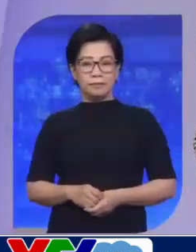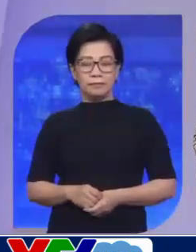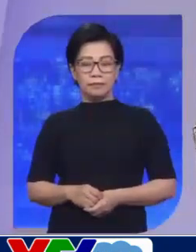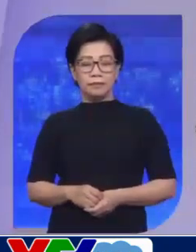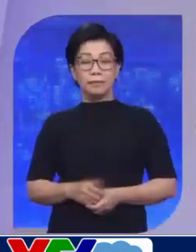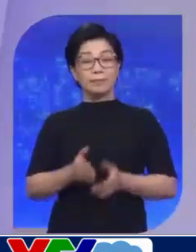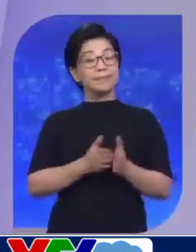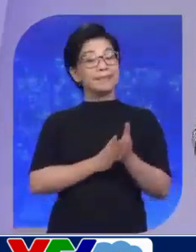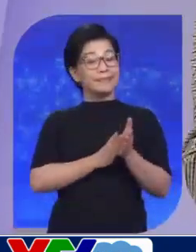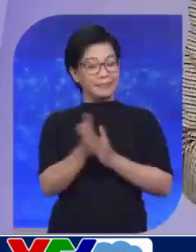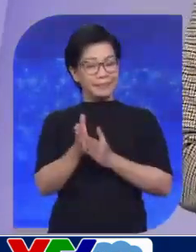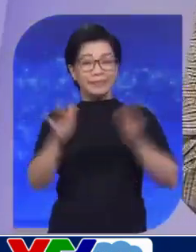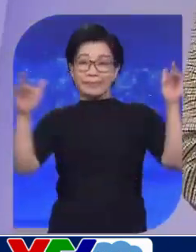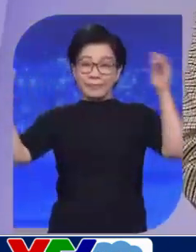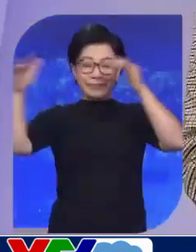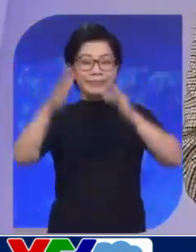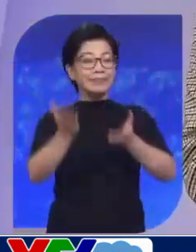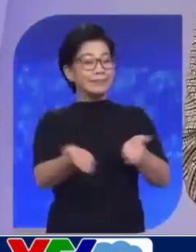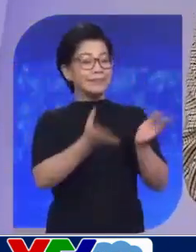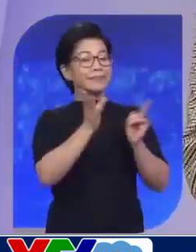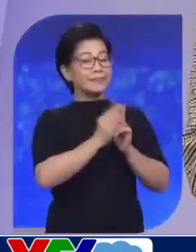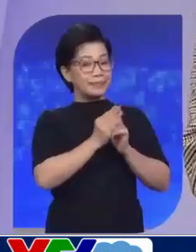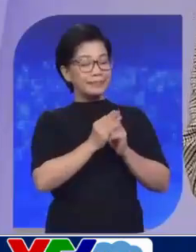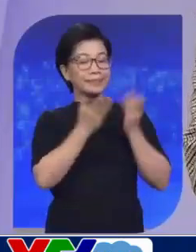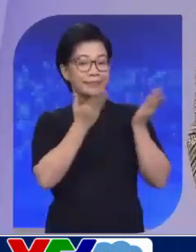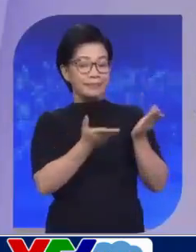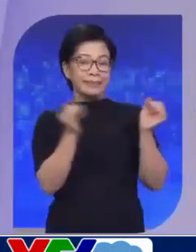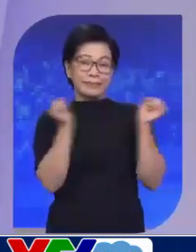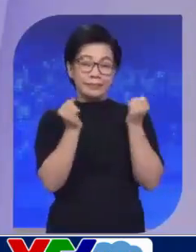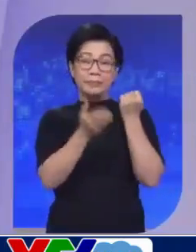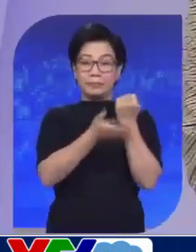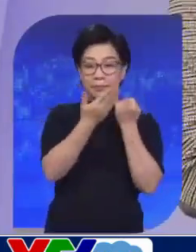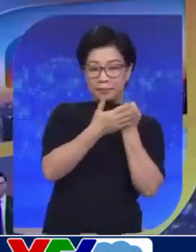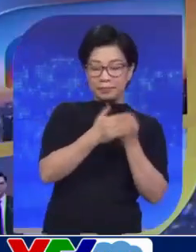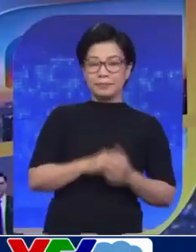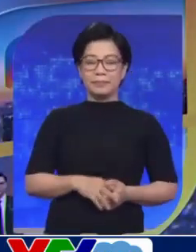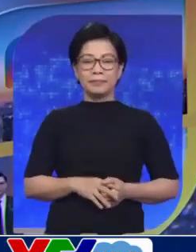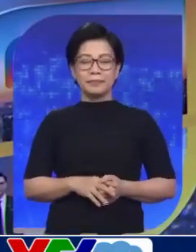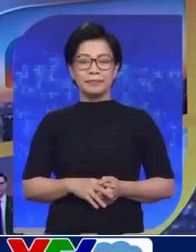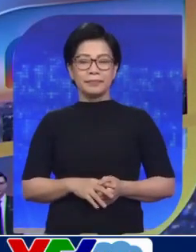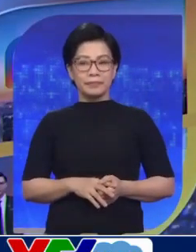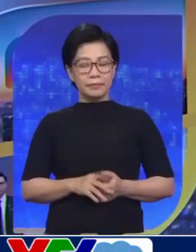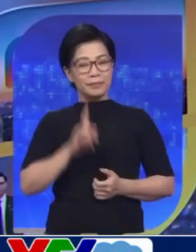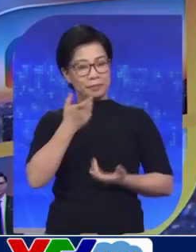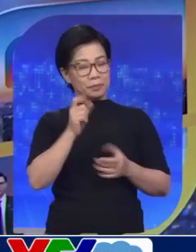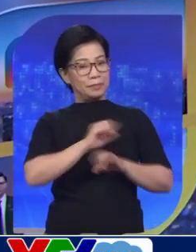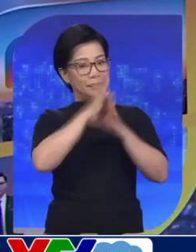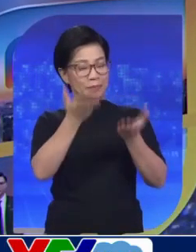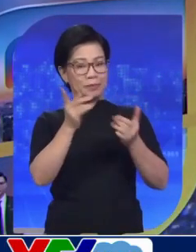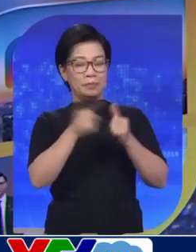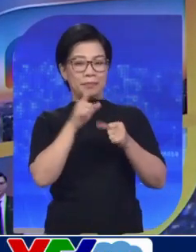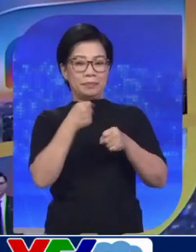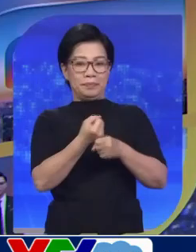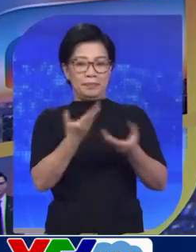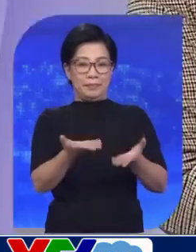Còn tiếp theo, biên tập viên Thời tiết Xuân Anh sẽ chuyển tới quý vị khán giả những thông tin dự báo về tình hình rét tại khu vực miền Bắc. Thưa chị Xuân Anh, tôi biết là sáng nay lần đầu tiên trong mùa đông của năm nay đã xuất